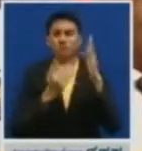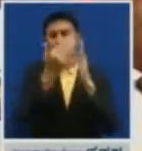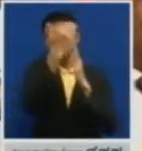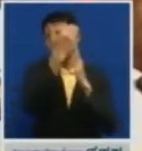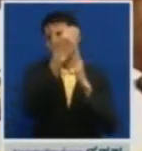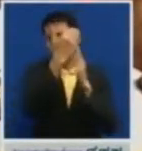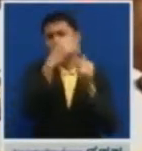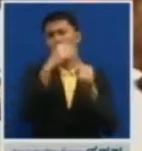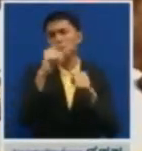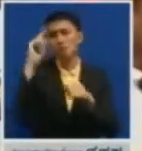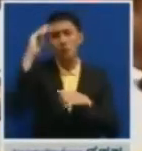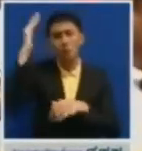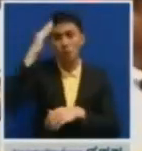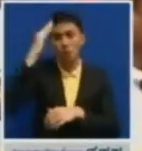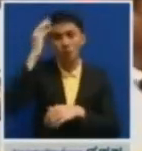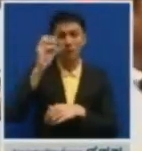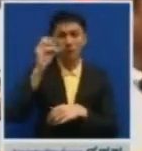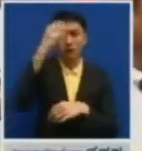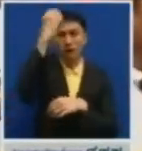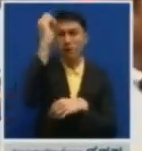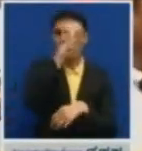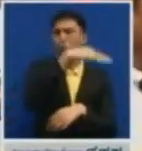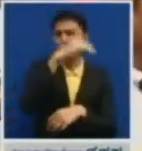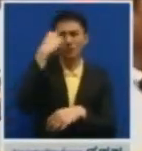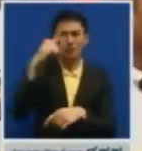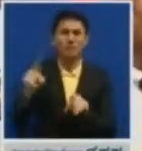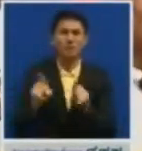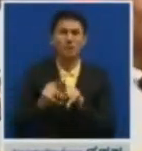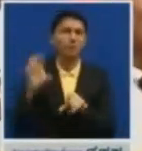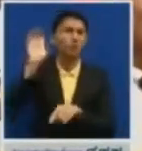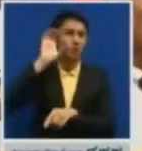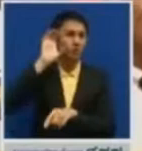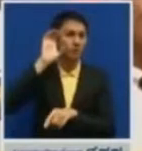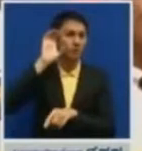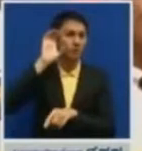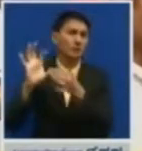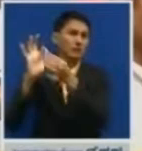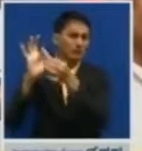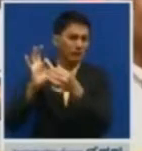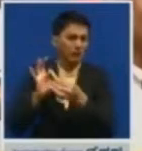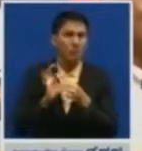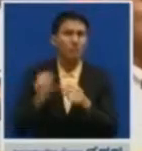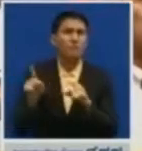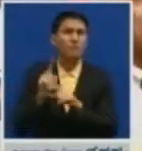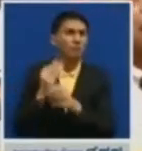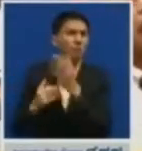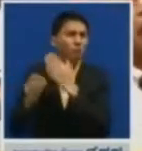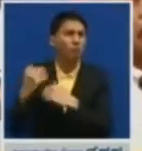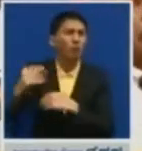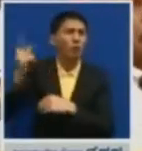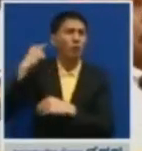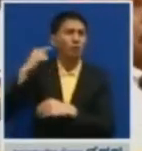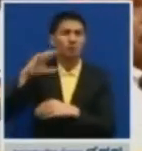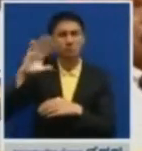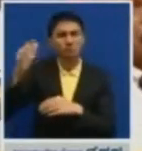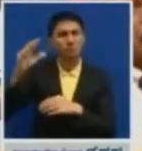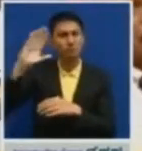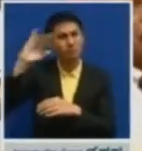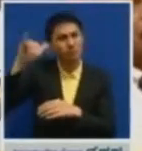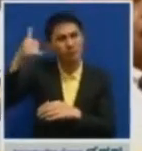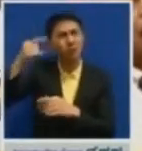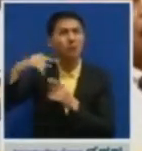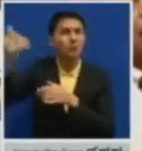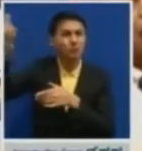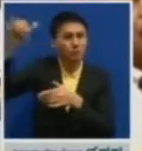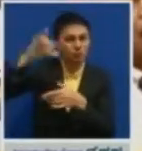เนี่ยมีความเชื่อว่าหัวเสาตะลุงเนี่ยมีจิตวิญญาณบรรพบุรุษมีสิ่งศักดิ์สิทธิ์เพื่อคุ้มคร